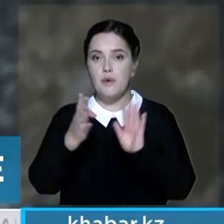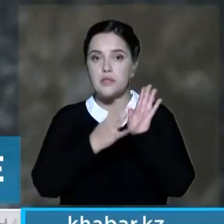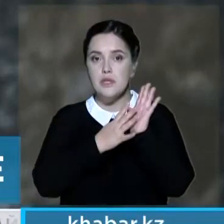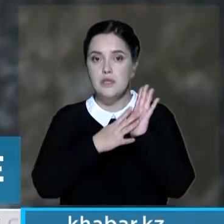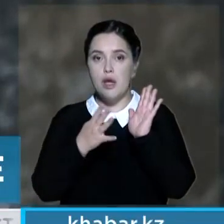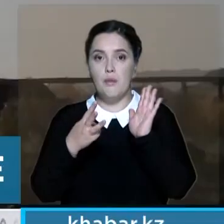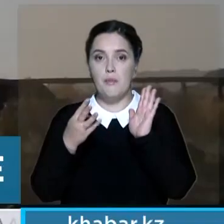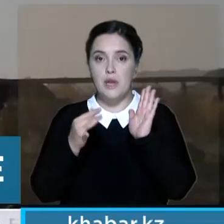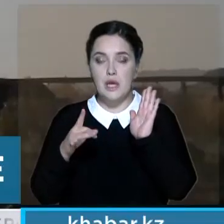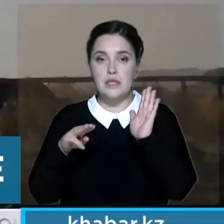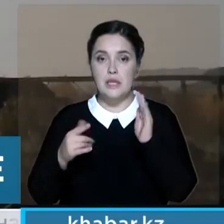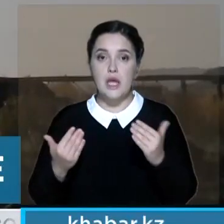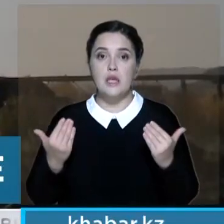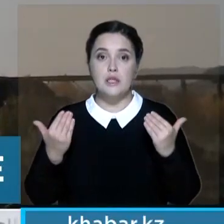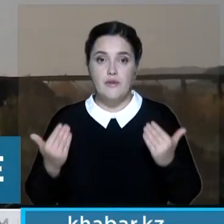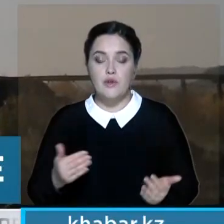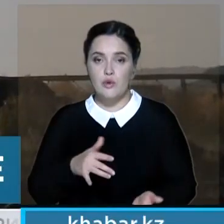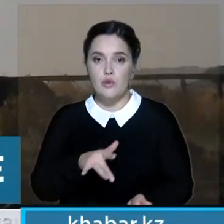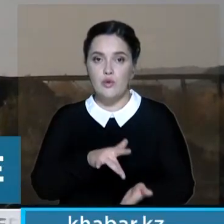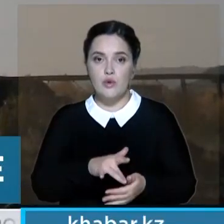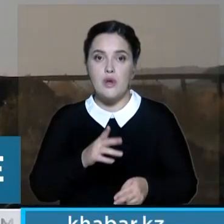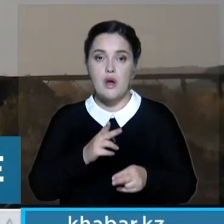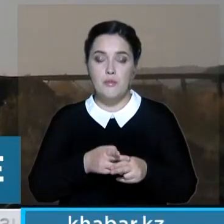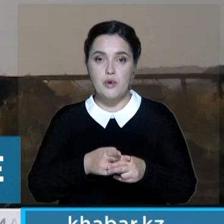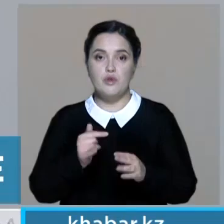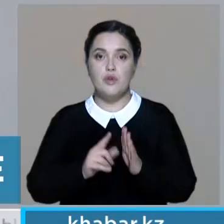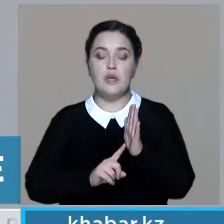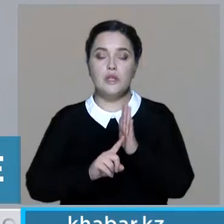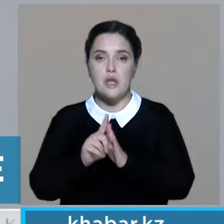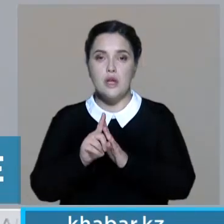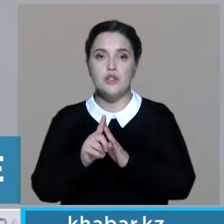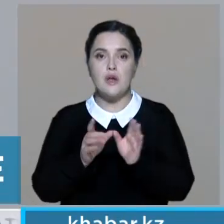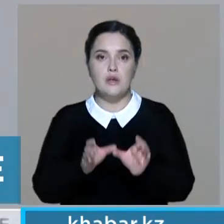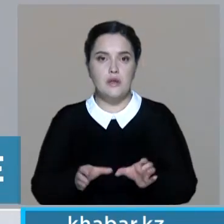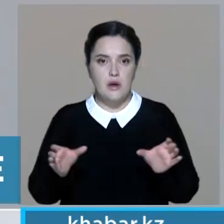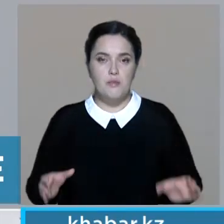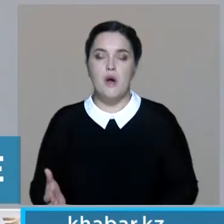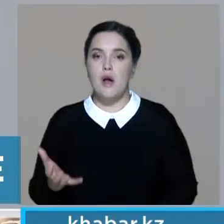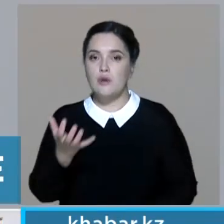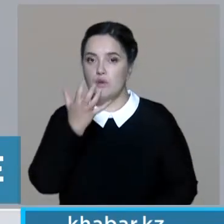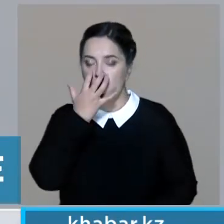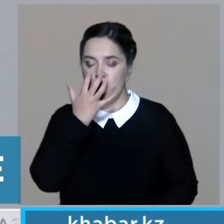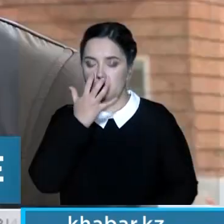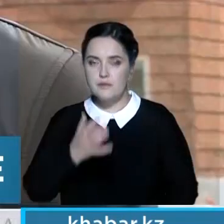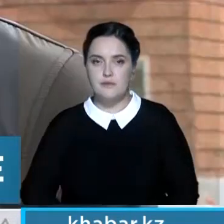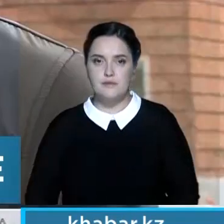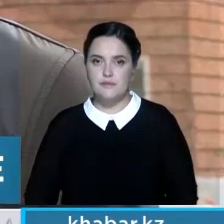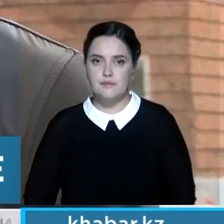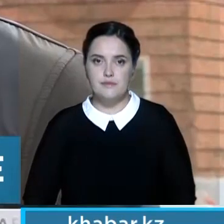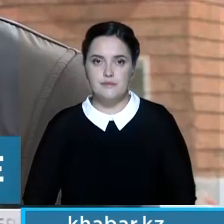тенге. И сегодня в городе Металлургов наконец-то начинается отопительный сезон. Три котла полностью готовы к работе.